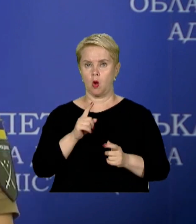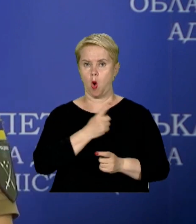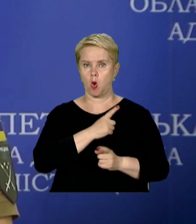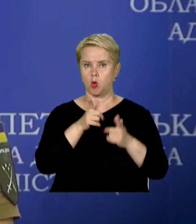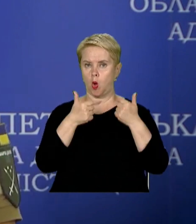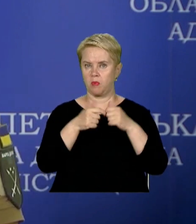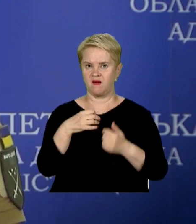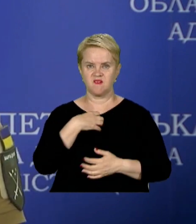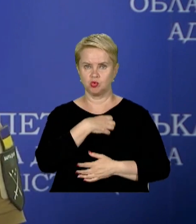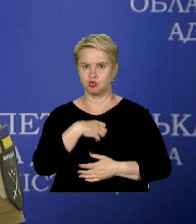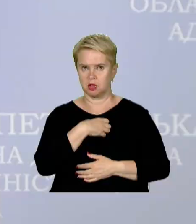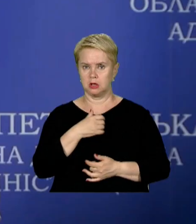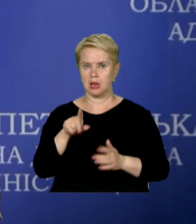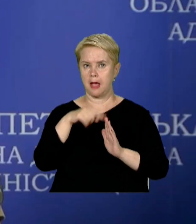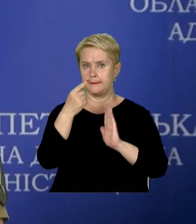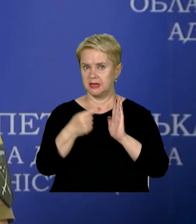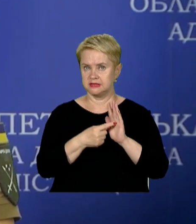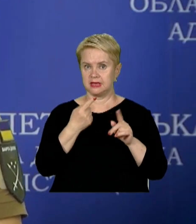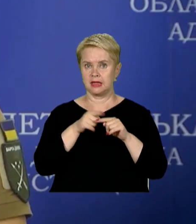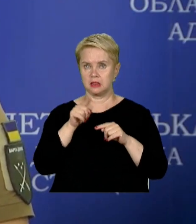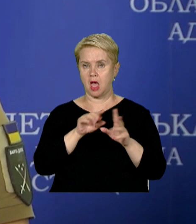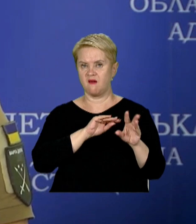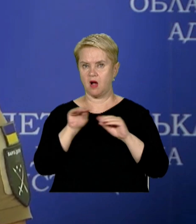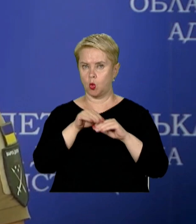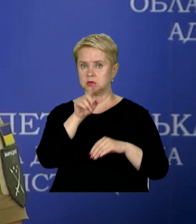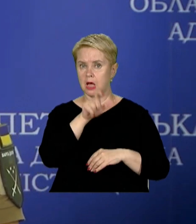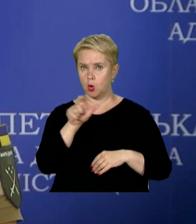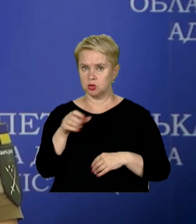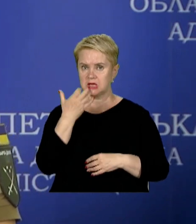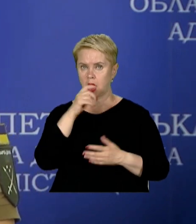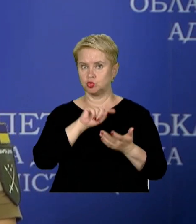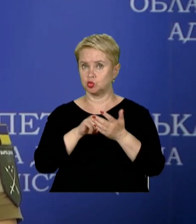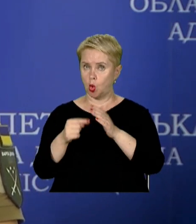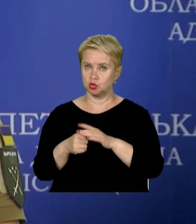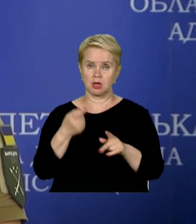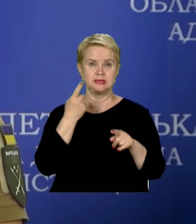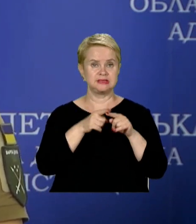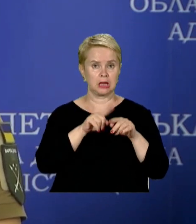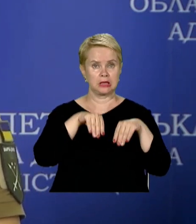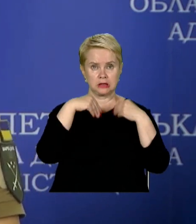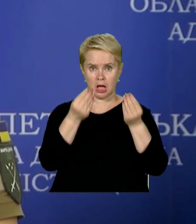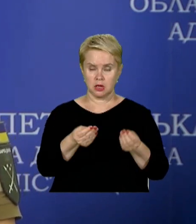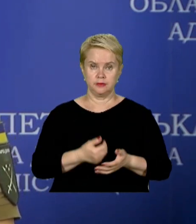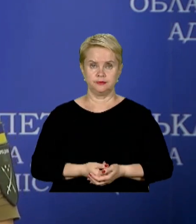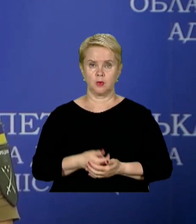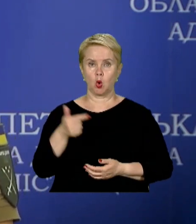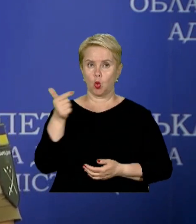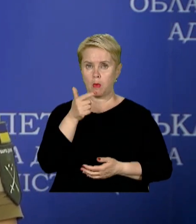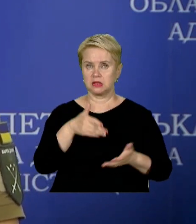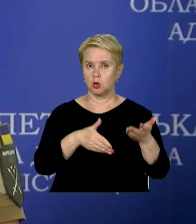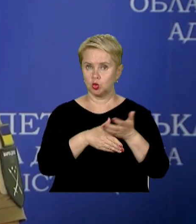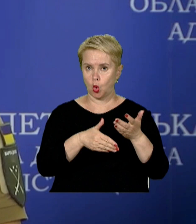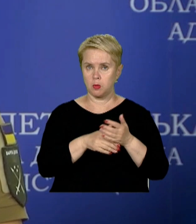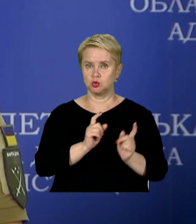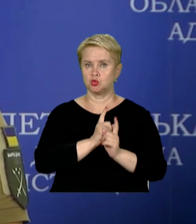об'єктів важливих для міста, це і евакуація людей з гарячих точок, це і надання гуманітарної